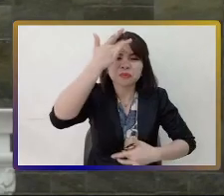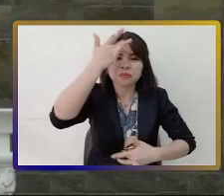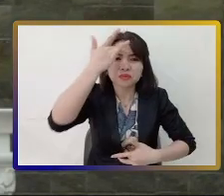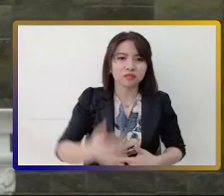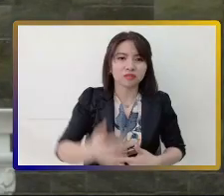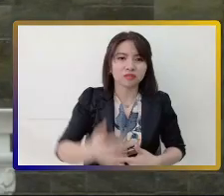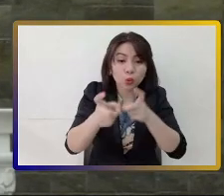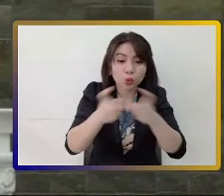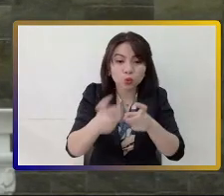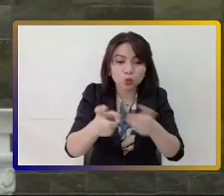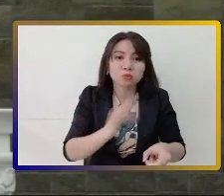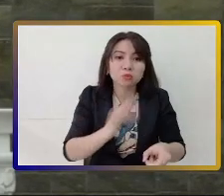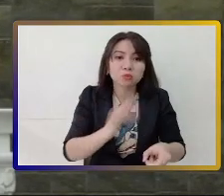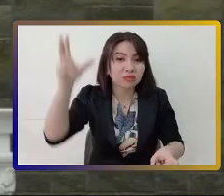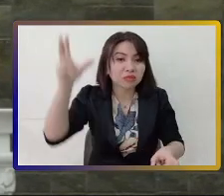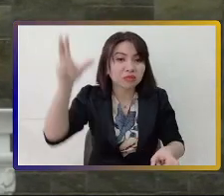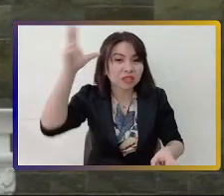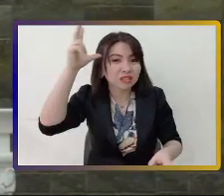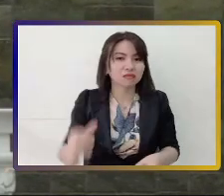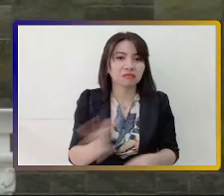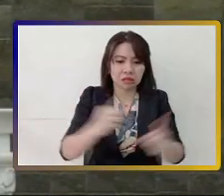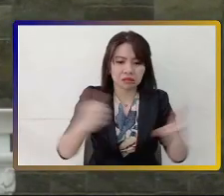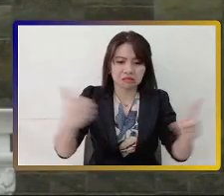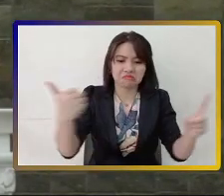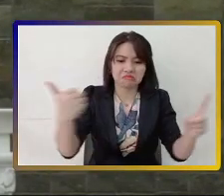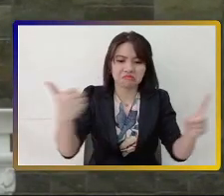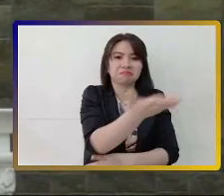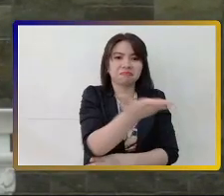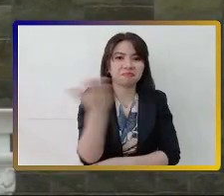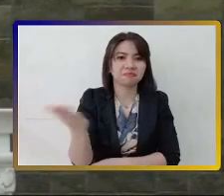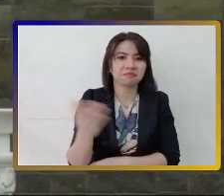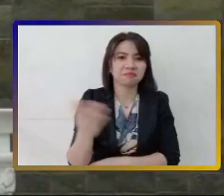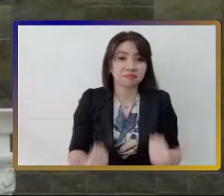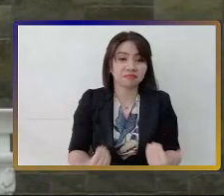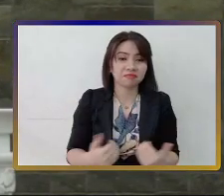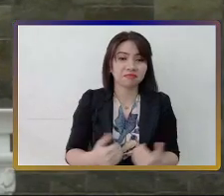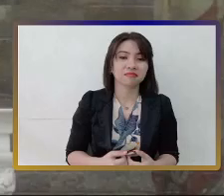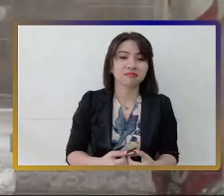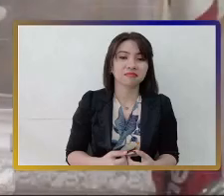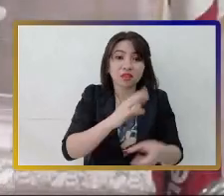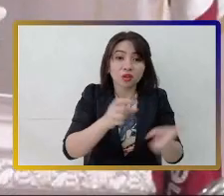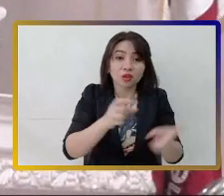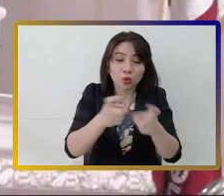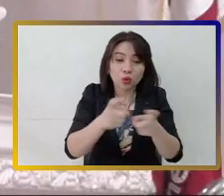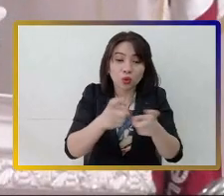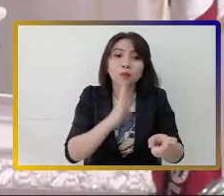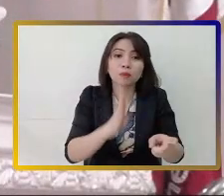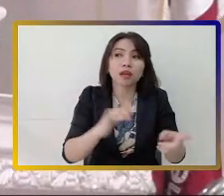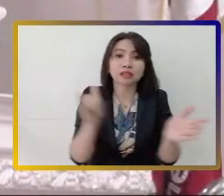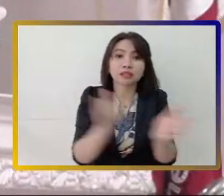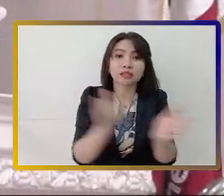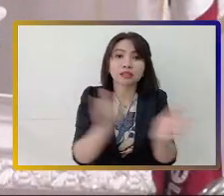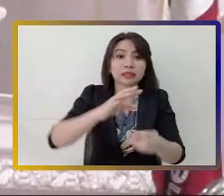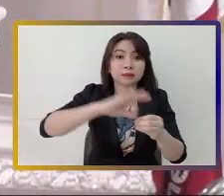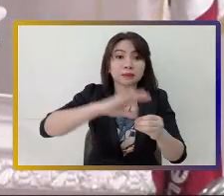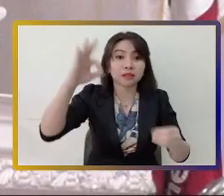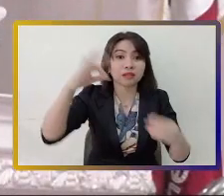ang banal espiritu at dumaan na sa iyo at inatake ka na ng espiritu ng infirmities na yan, and now you cannot